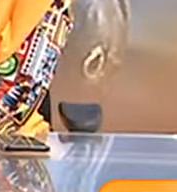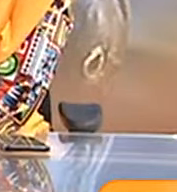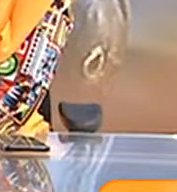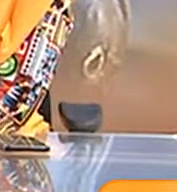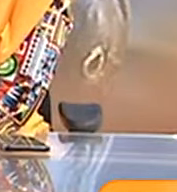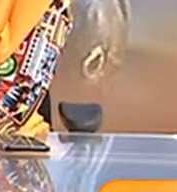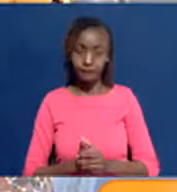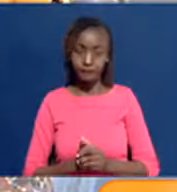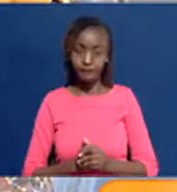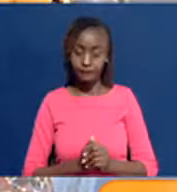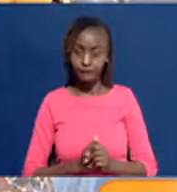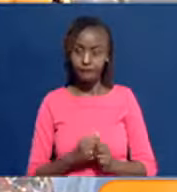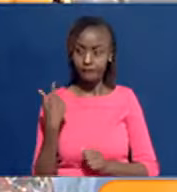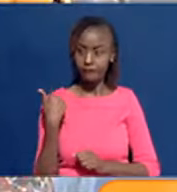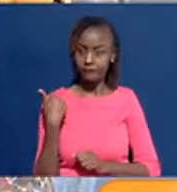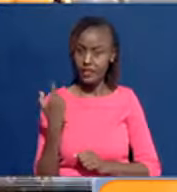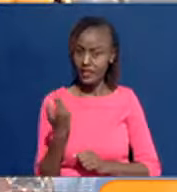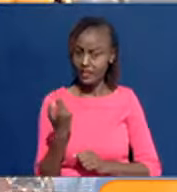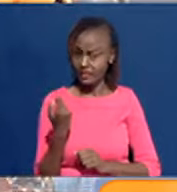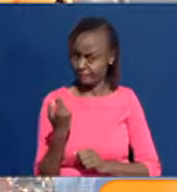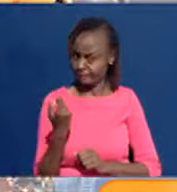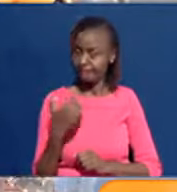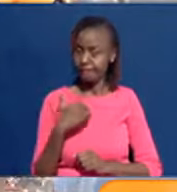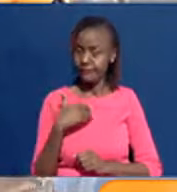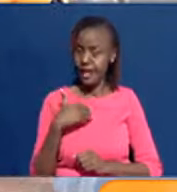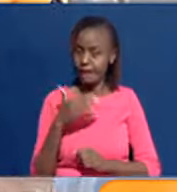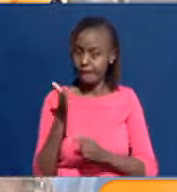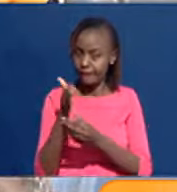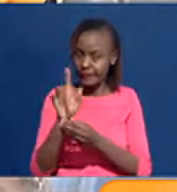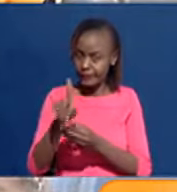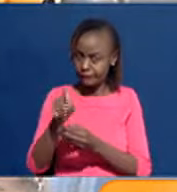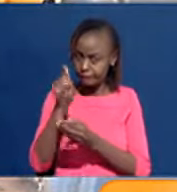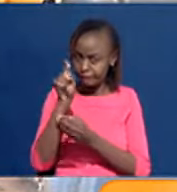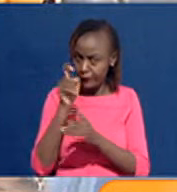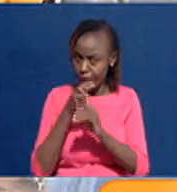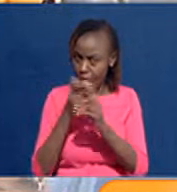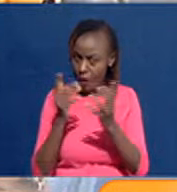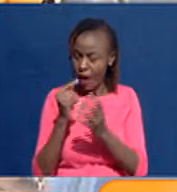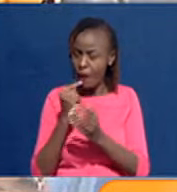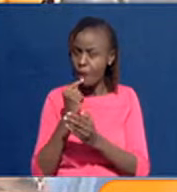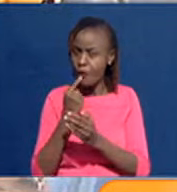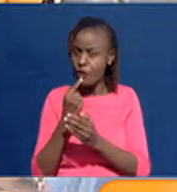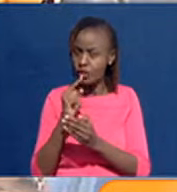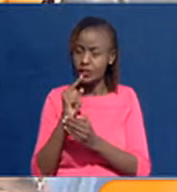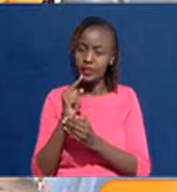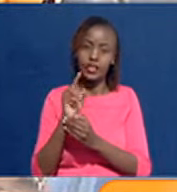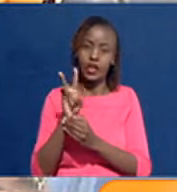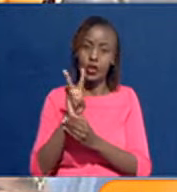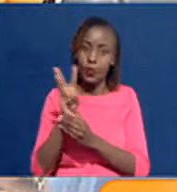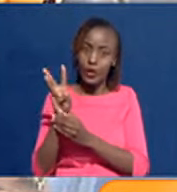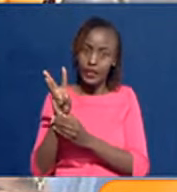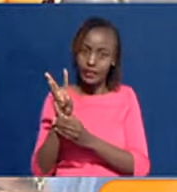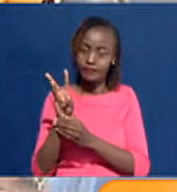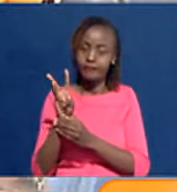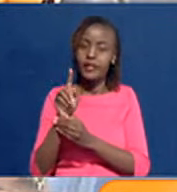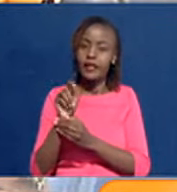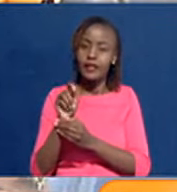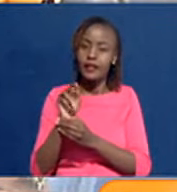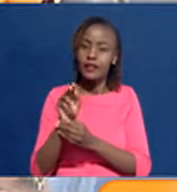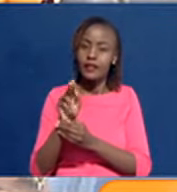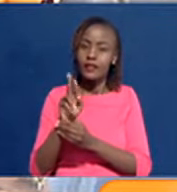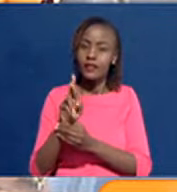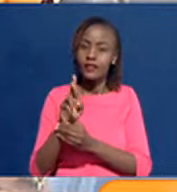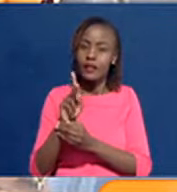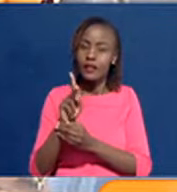Katika siku za hivi majuzi, wavuvi katika bwawa la Turkwel, kaunti ya Pokot Magharibi, wamekuwa wakilalamikia kupungua kwa